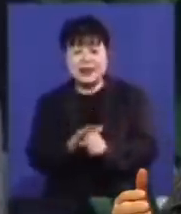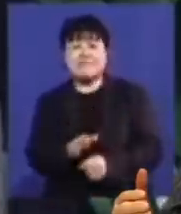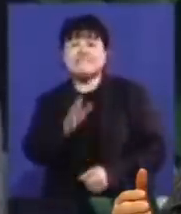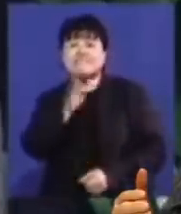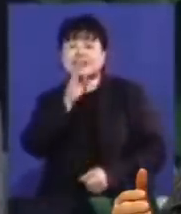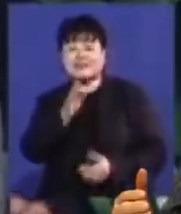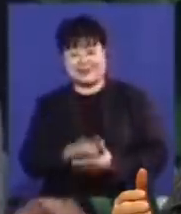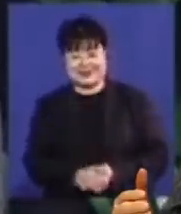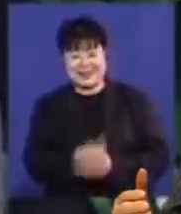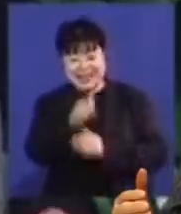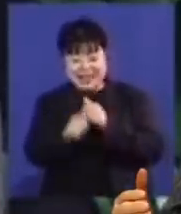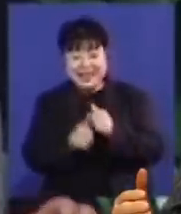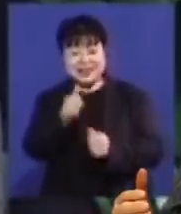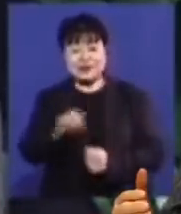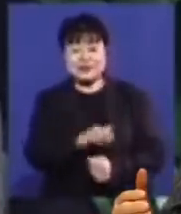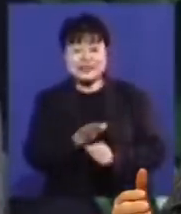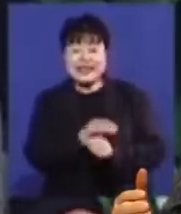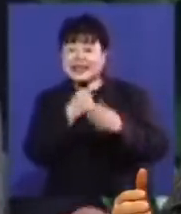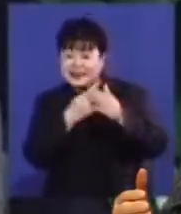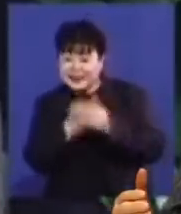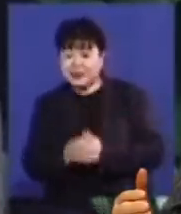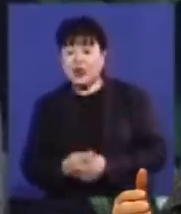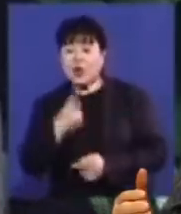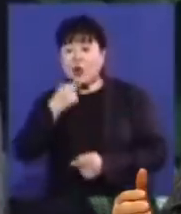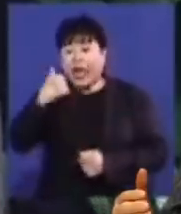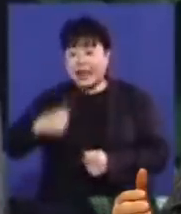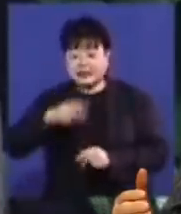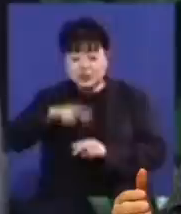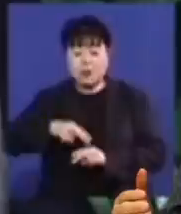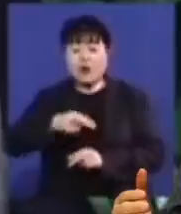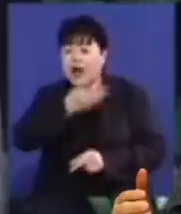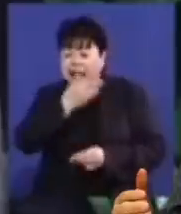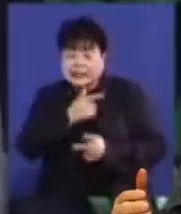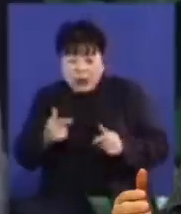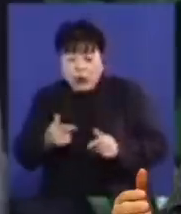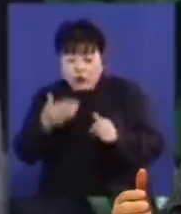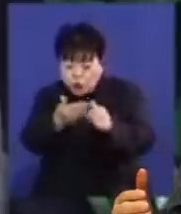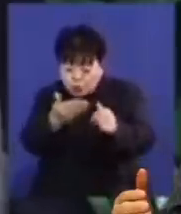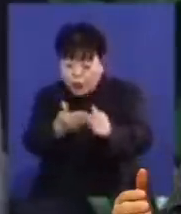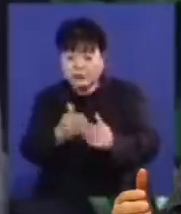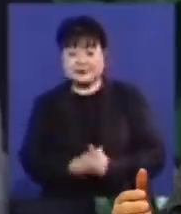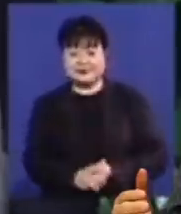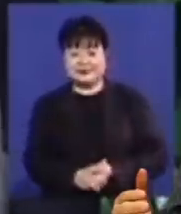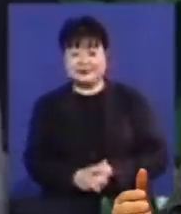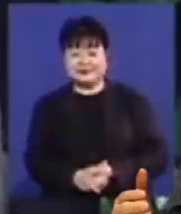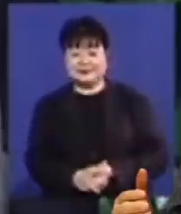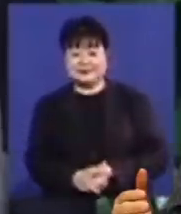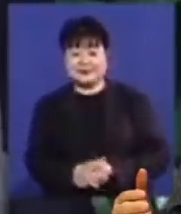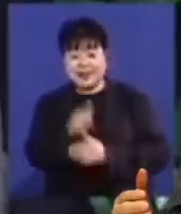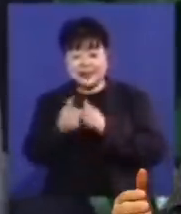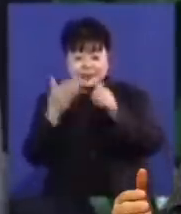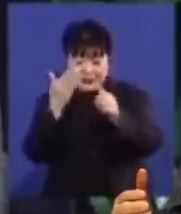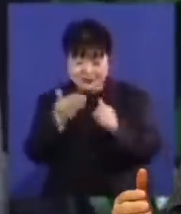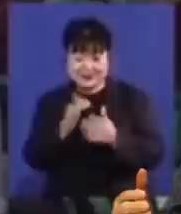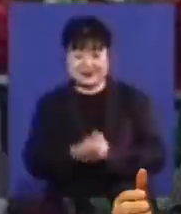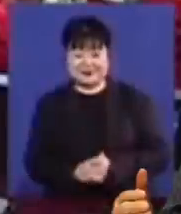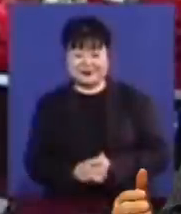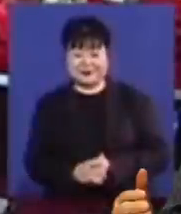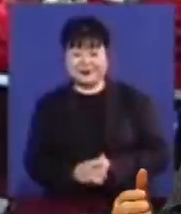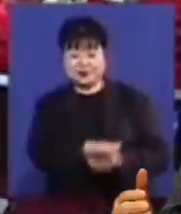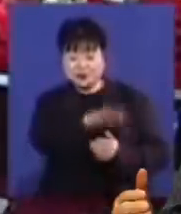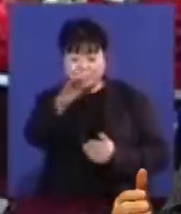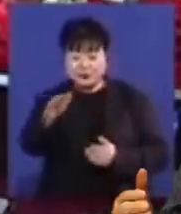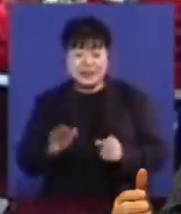틀림없습니다. 하나님이 우리를 사랑하기 때문에 독생자를 아끼지 않고 주시지 않았습니까? 하나님께서